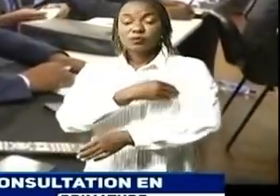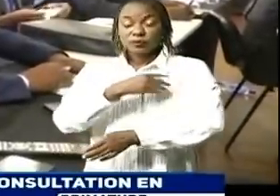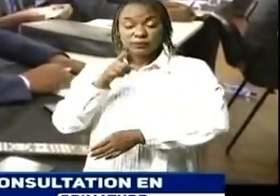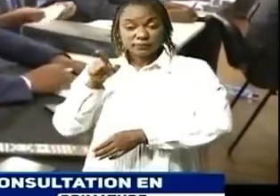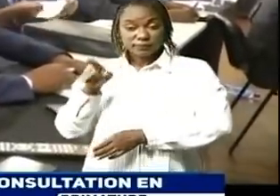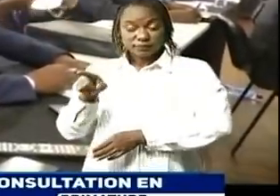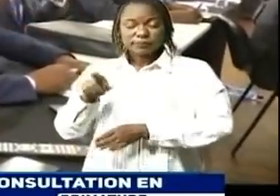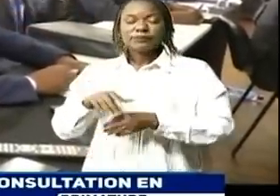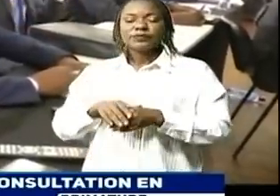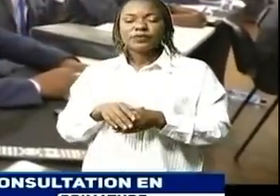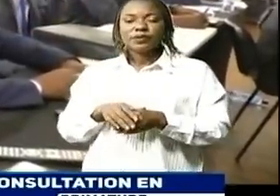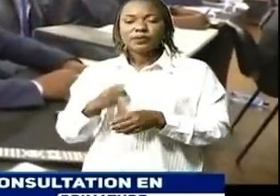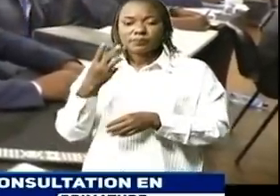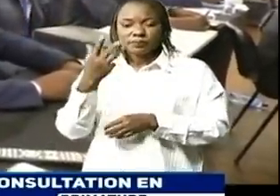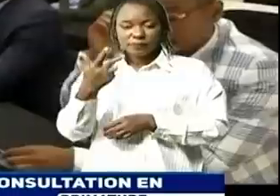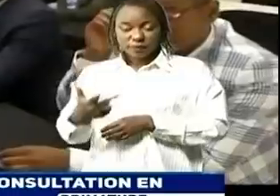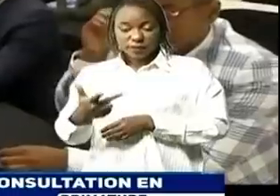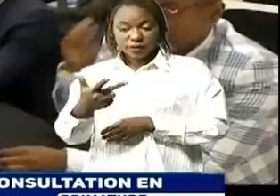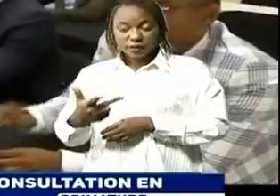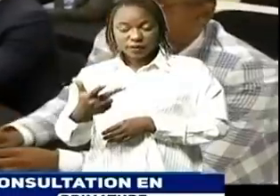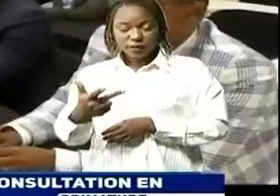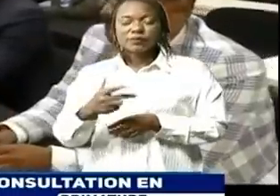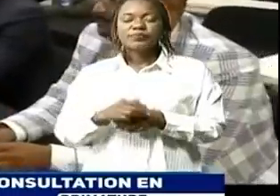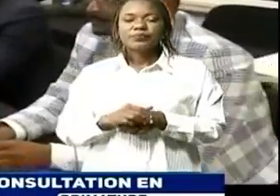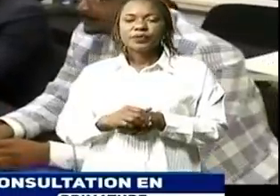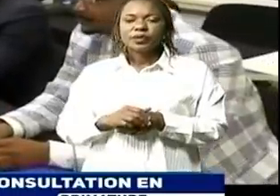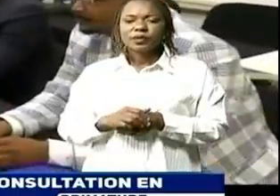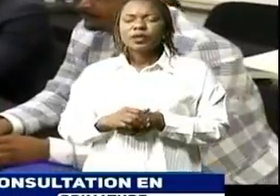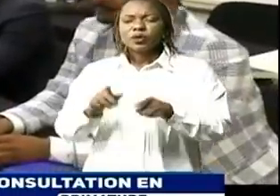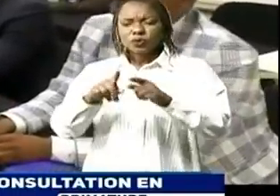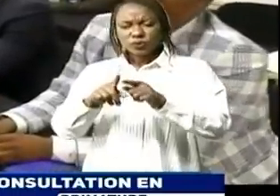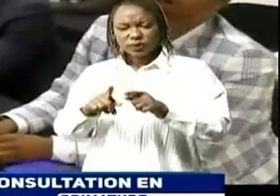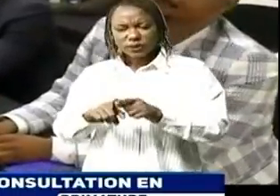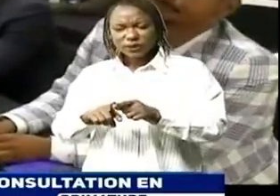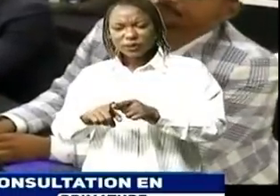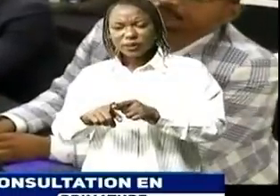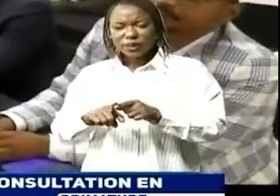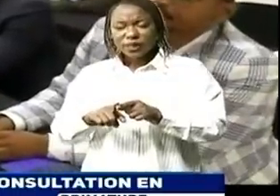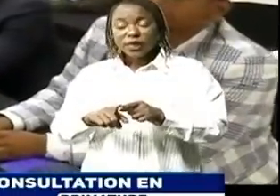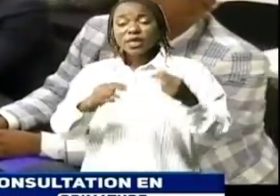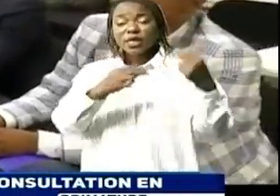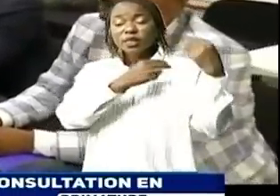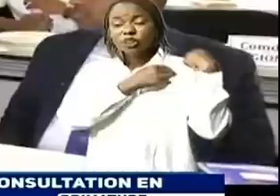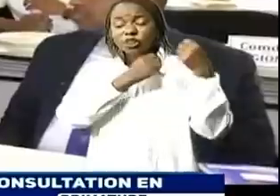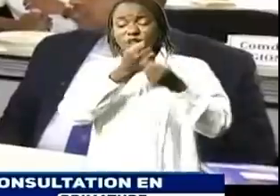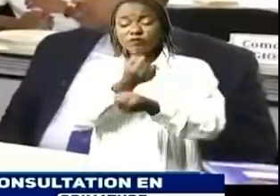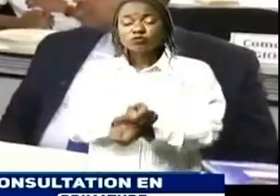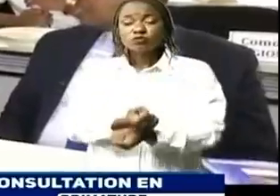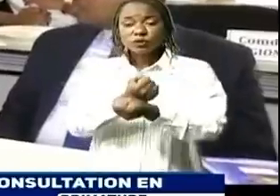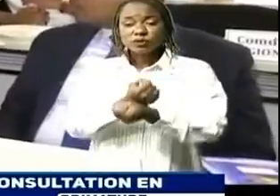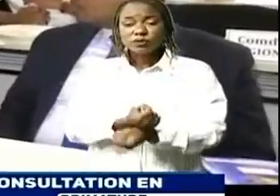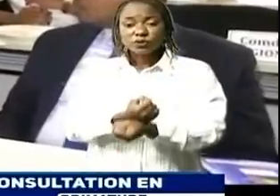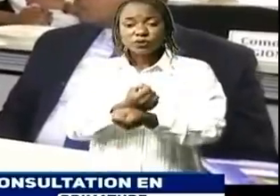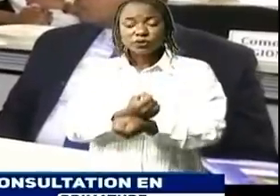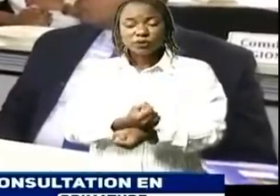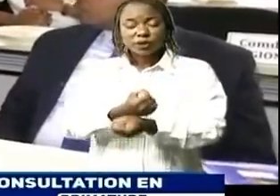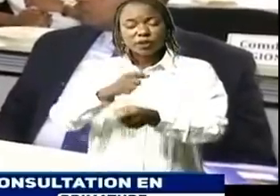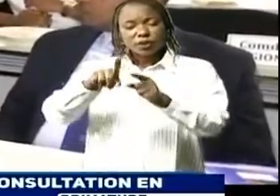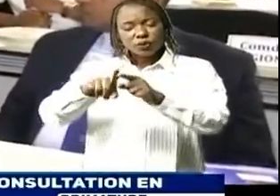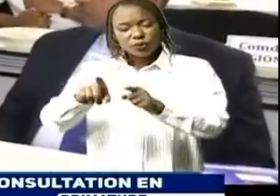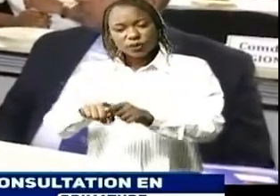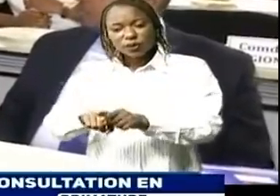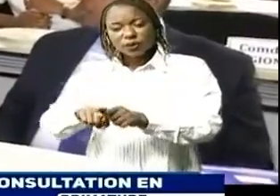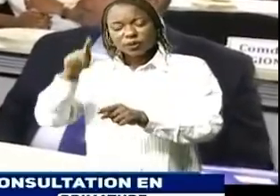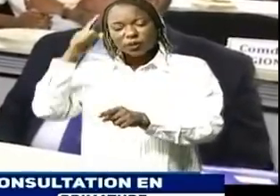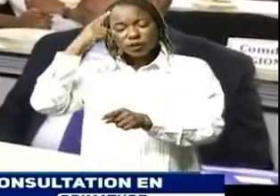mercredi 13 avril 2022. Les désidératas des chefs traditionnels et des différentes couches socio-professionnelles locales se